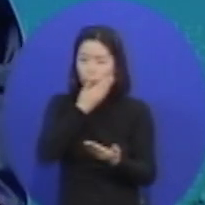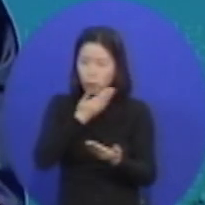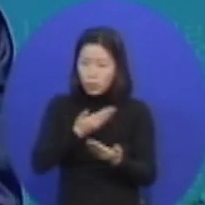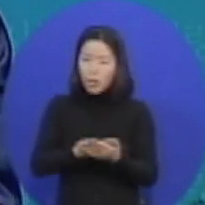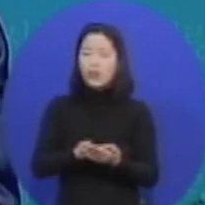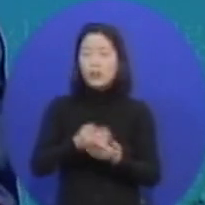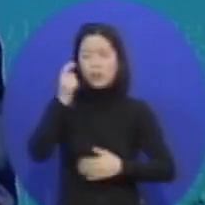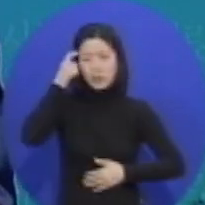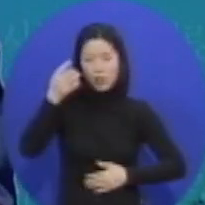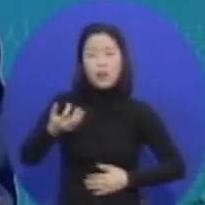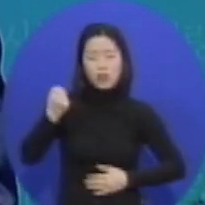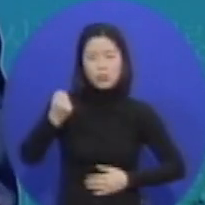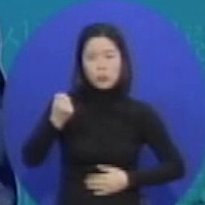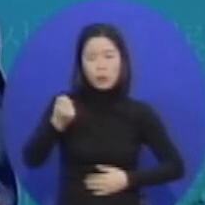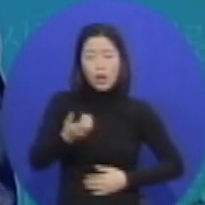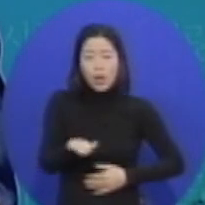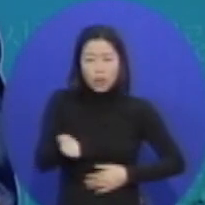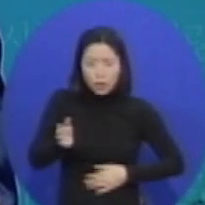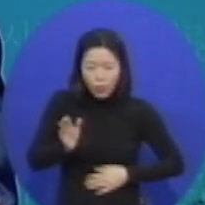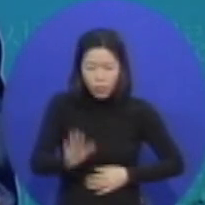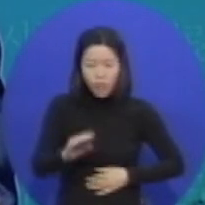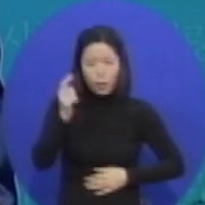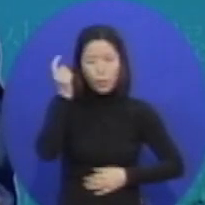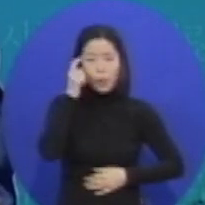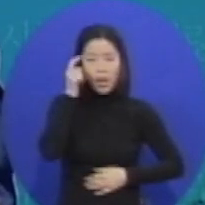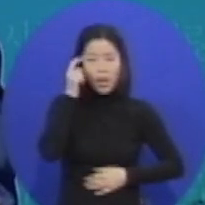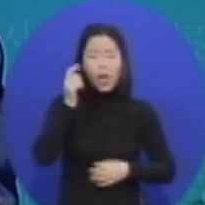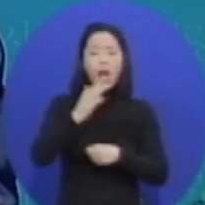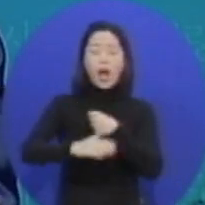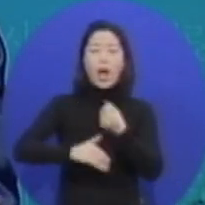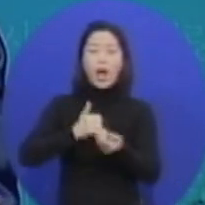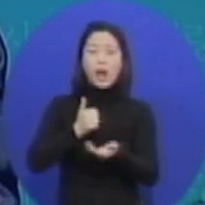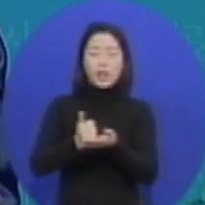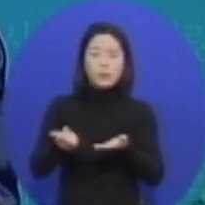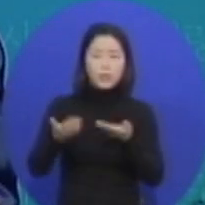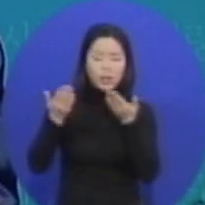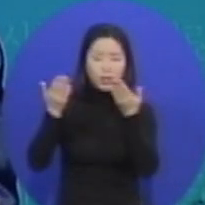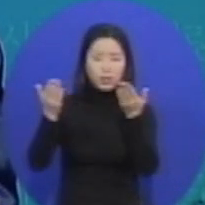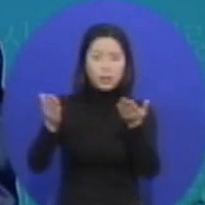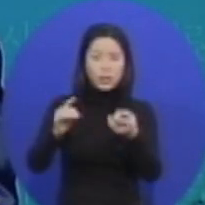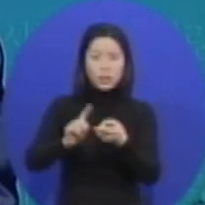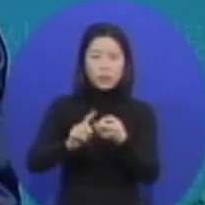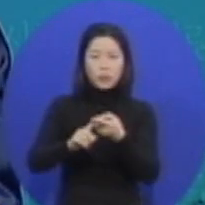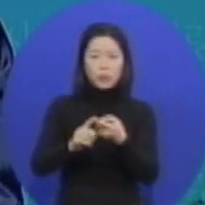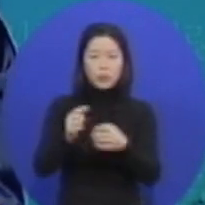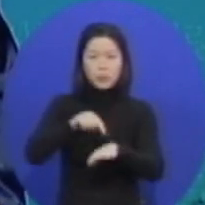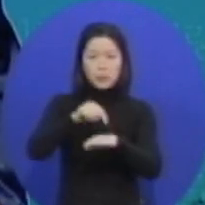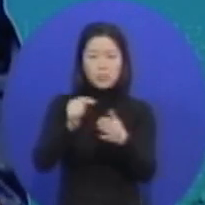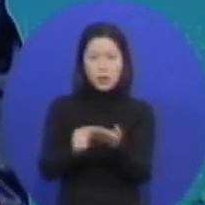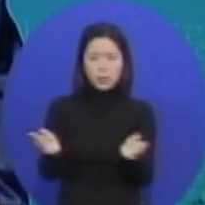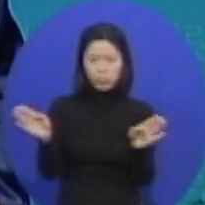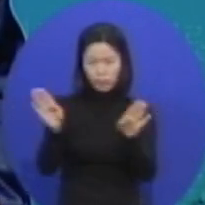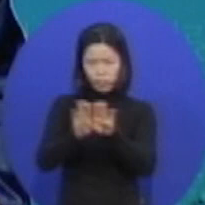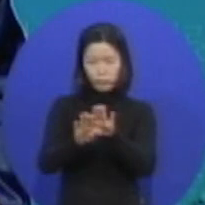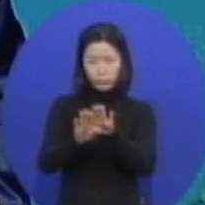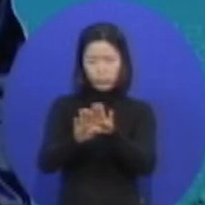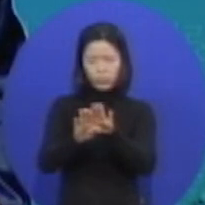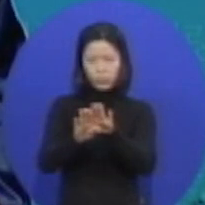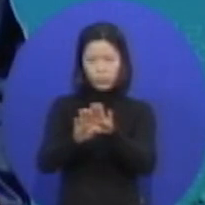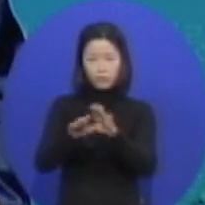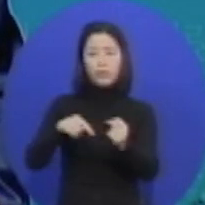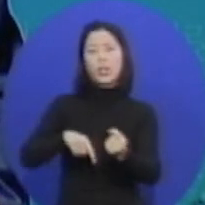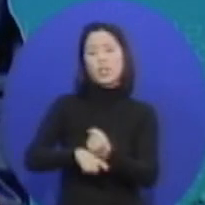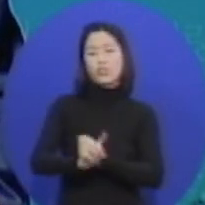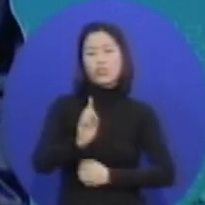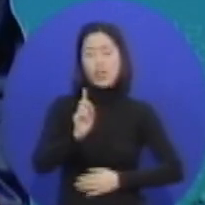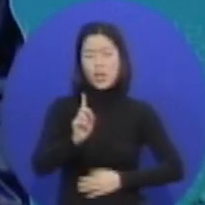그런데 왜 하나님께 하는 것에 대해서는 그렇게 마음이 닫혀 있죠 이유는 하나요